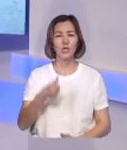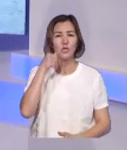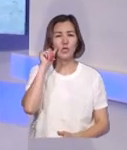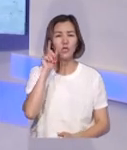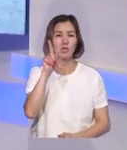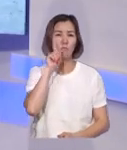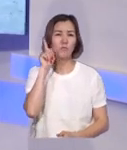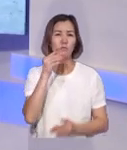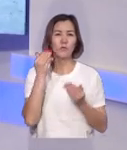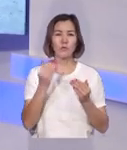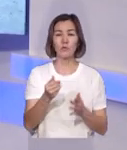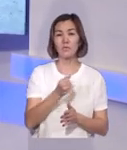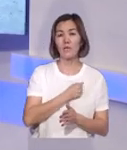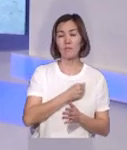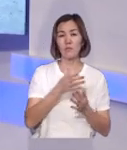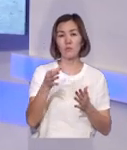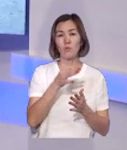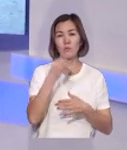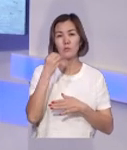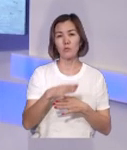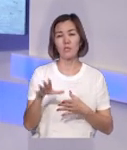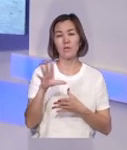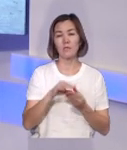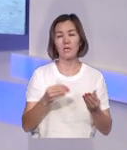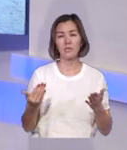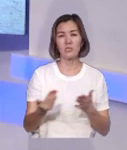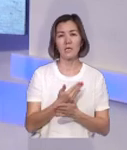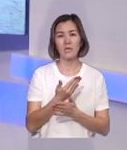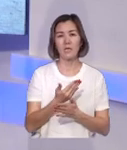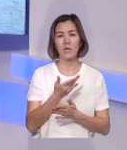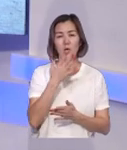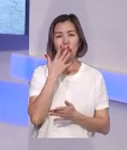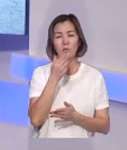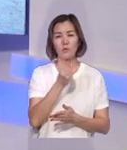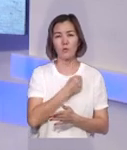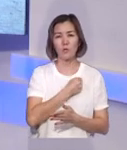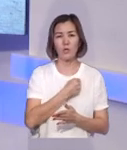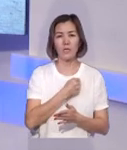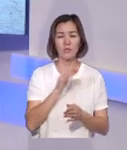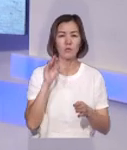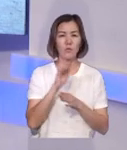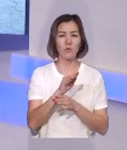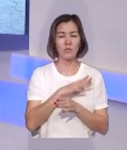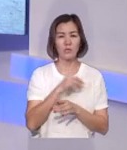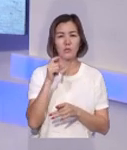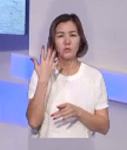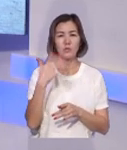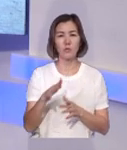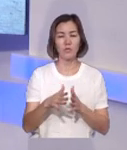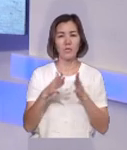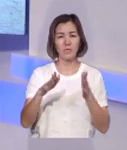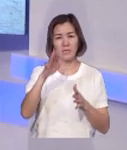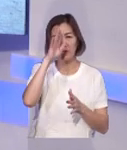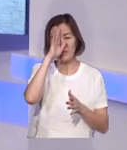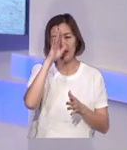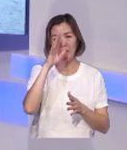Кешегі бозбала, бүгінгі сарбаз. Облыс орталығындағы жаңа ұлан сапы жаңа жауынгерлермен толықты. 150-ден аса жігіт